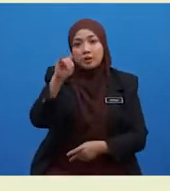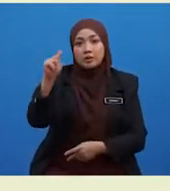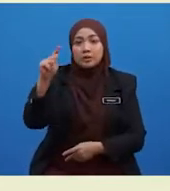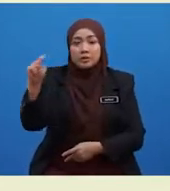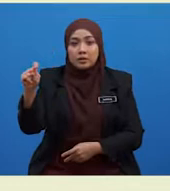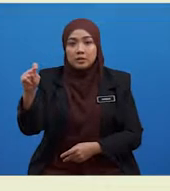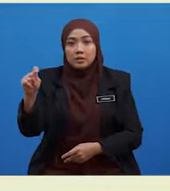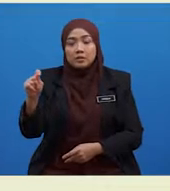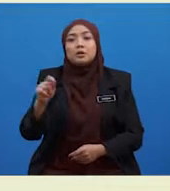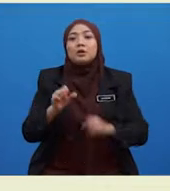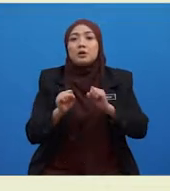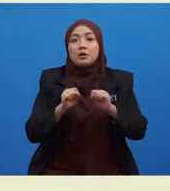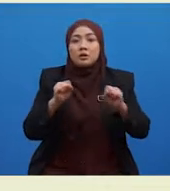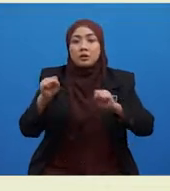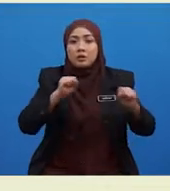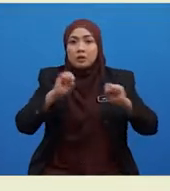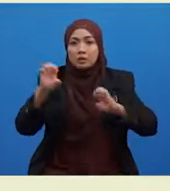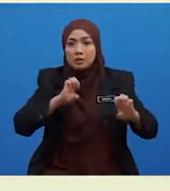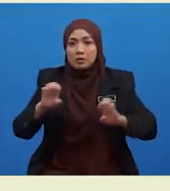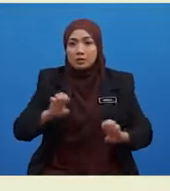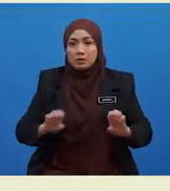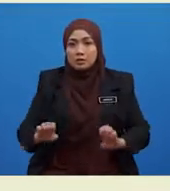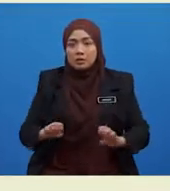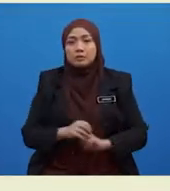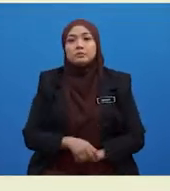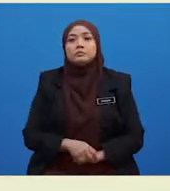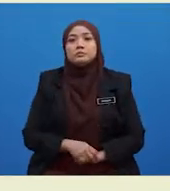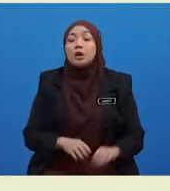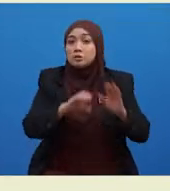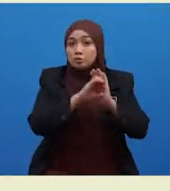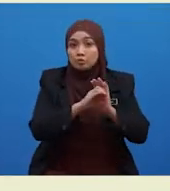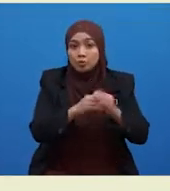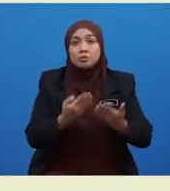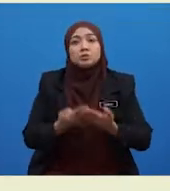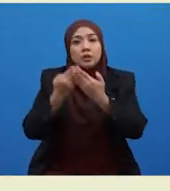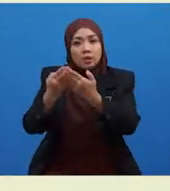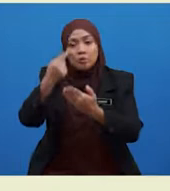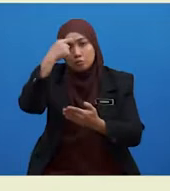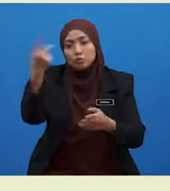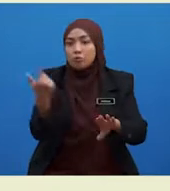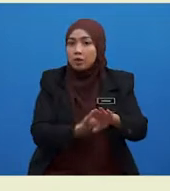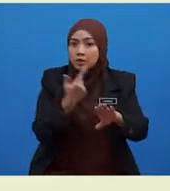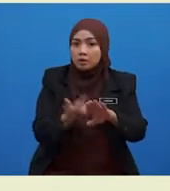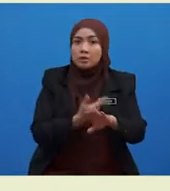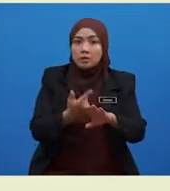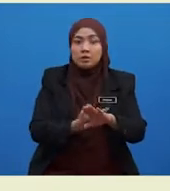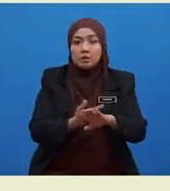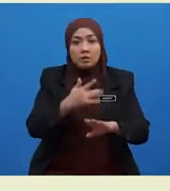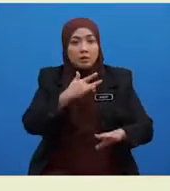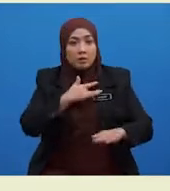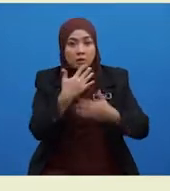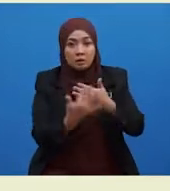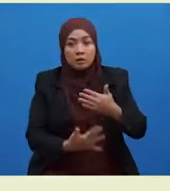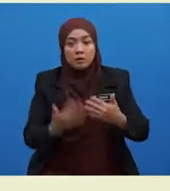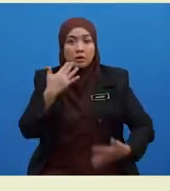kardiovaskular, iaitu aerobik dan penurunan berat badan. Berikut adalah contoh cadangan untuk latihan kardiovaskular